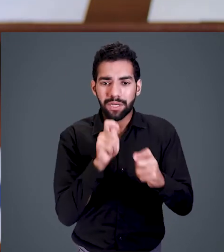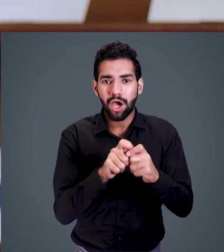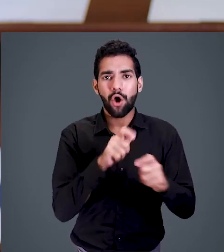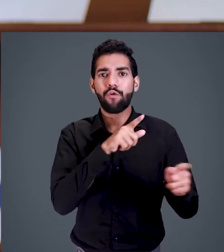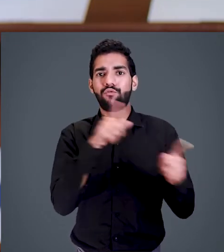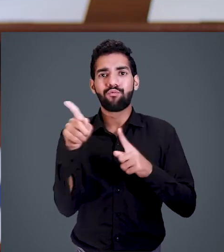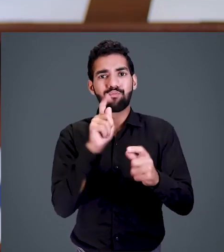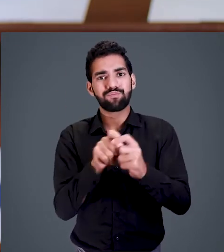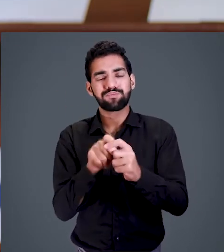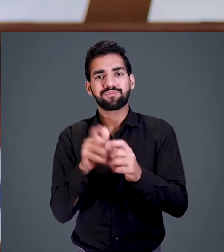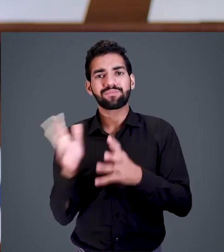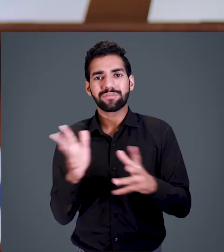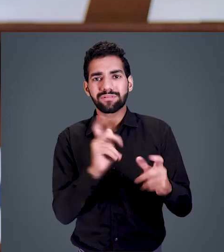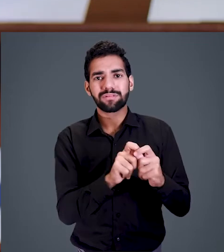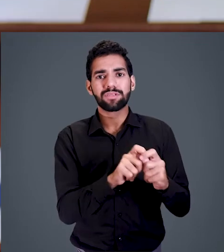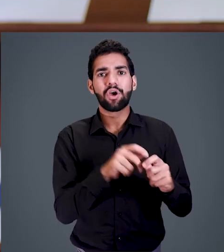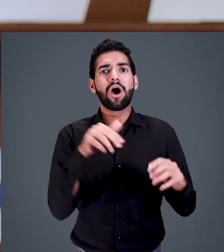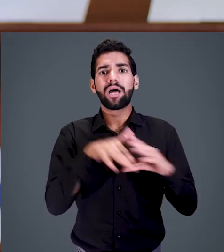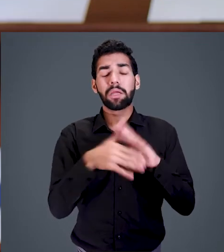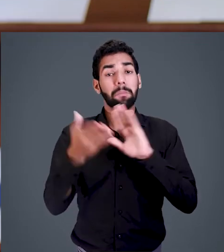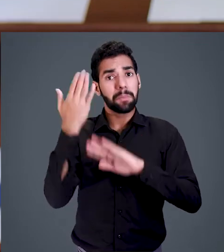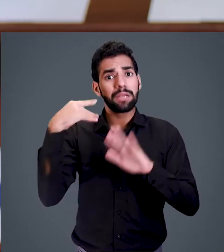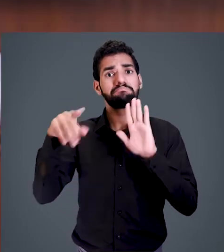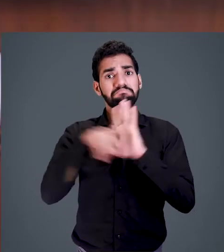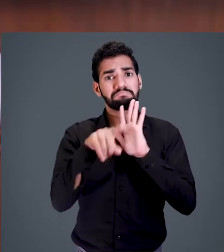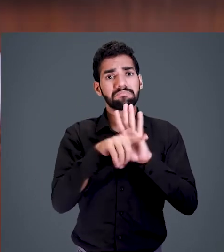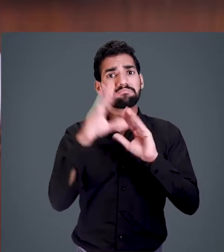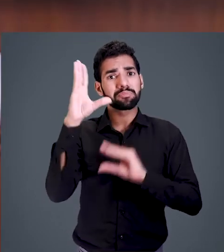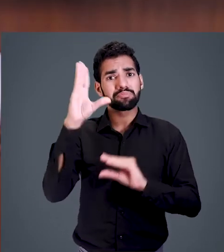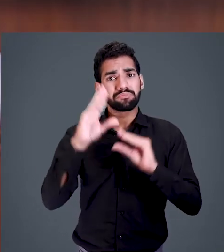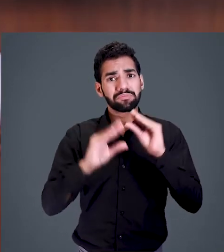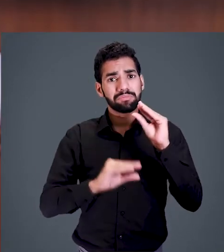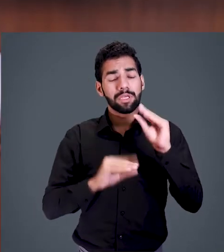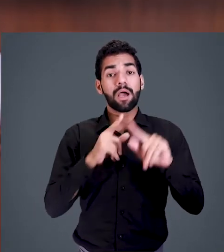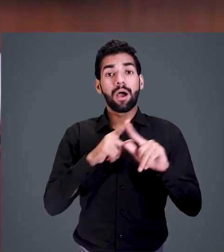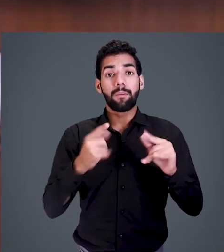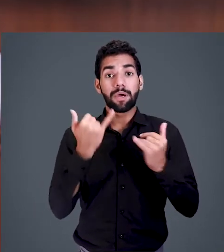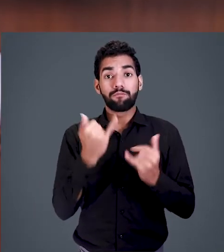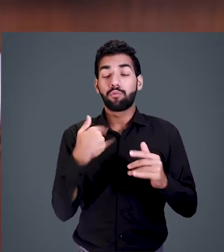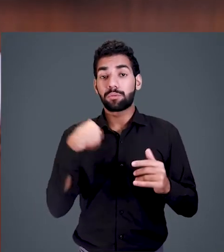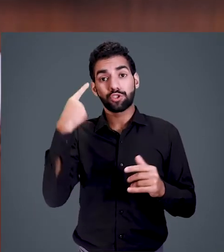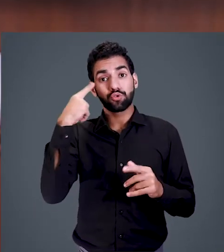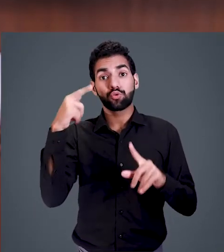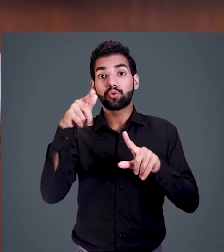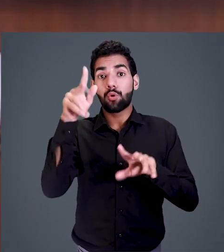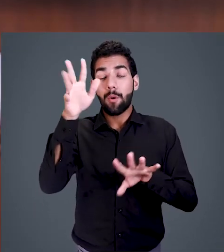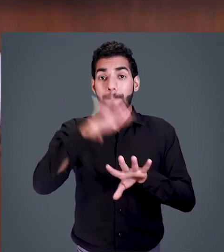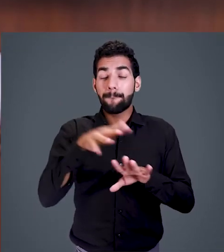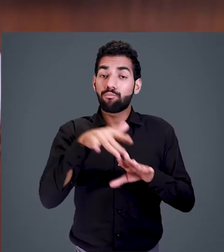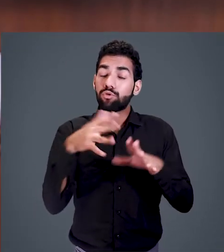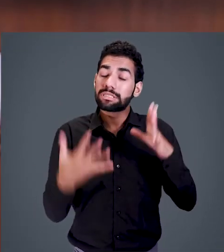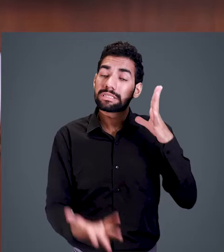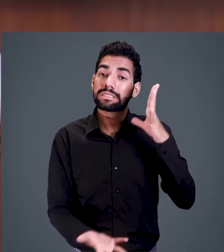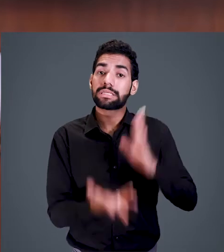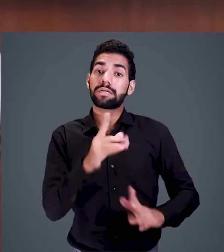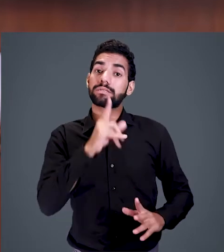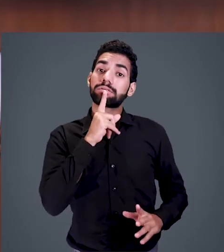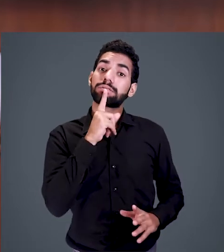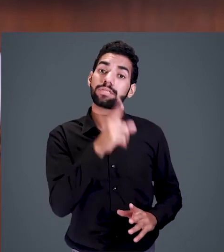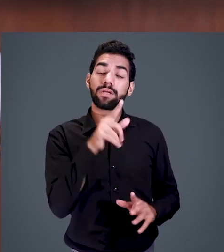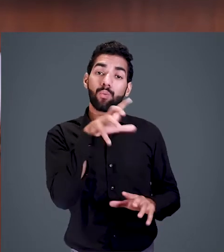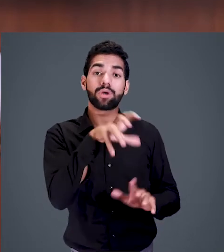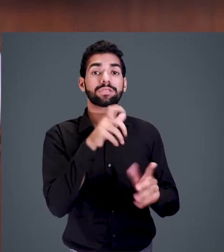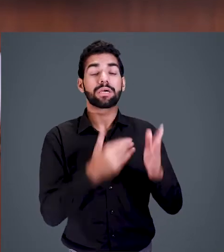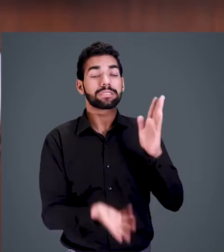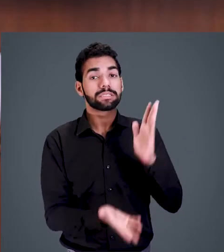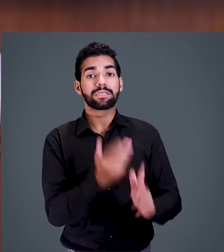جس کا سم ٹائمز نیگیٹو گروتھ ریٹ بھی رہا ہے. اور مینوفیکچرنگ از دا موسٹ امپورٹنٹ، وہ آپ کا ریئل سیکٹر